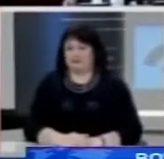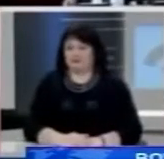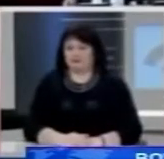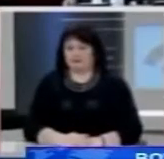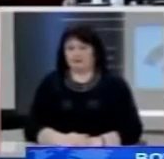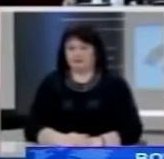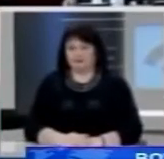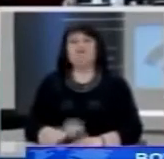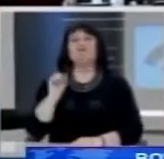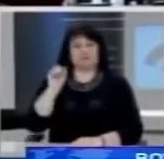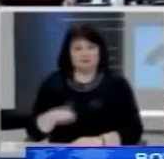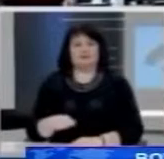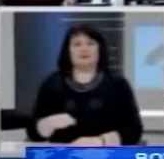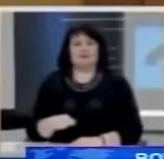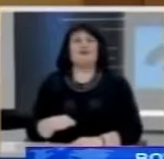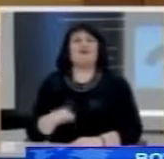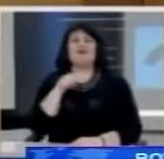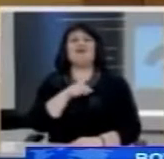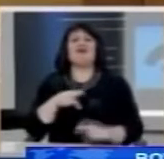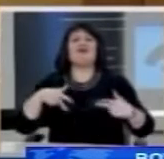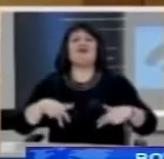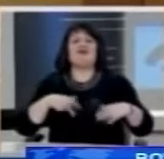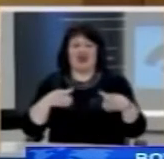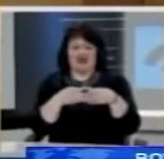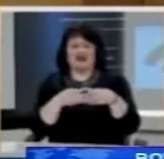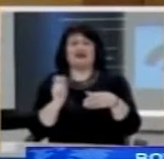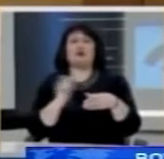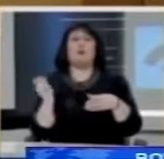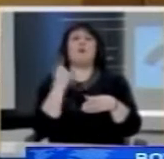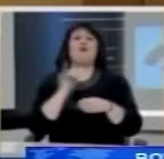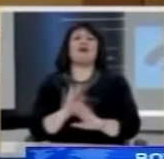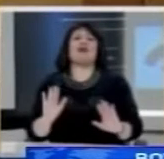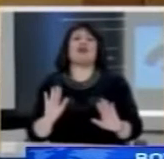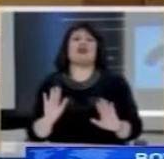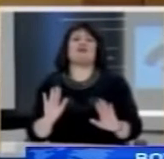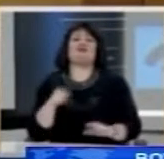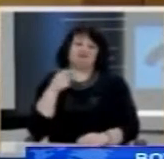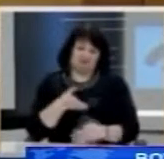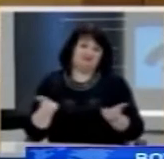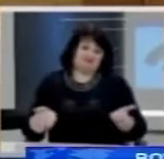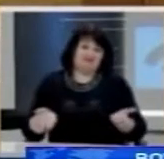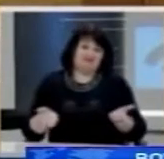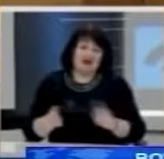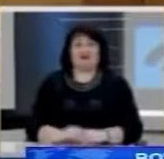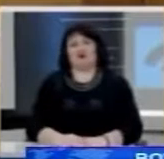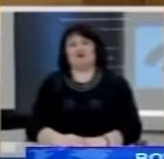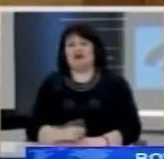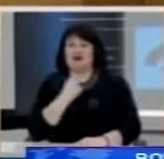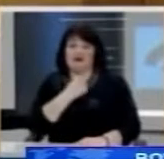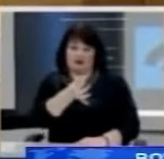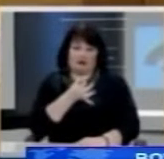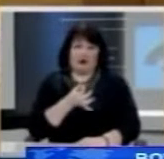Ναι, κυβέρνηση κουρελού, γιατί αυτός είναι ο νέος όρος τον οποίο εξάγει ο κύριος